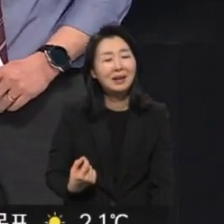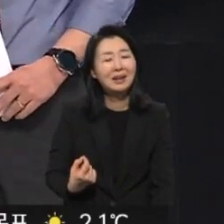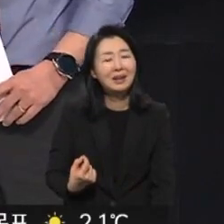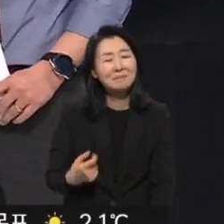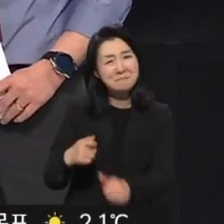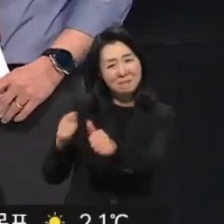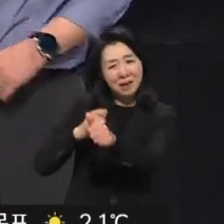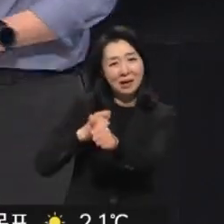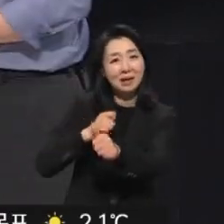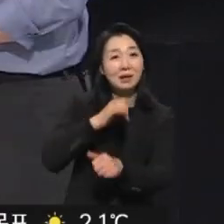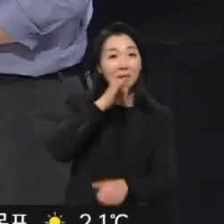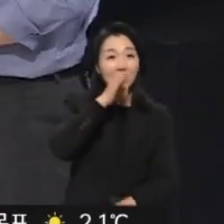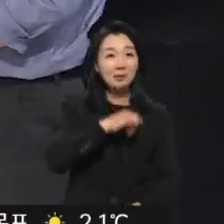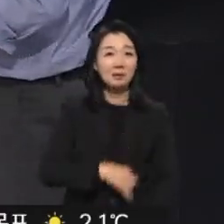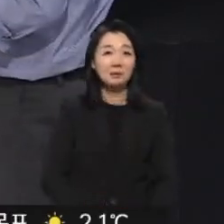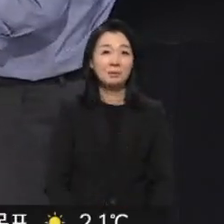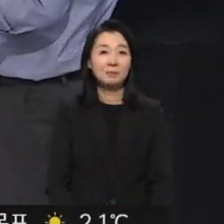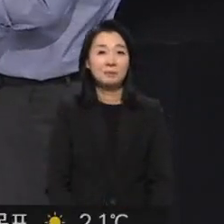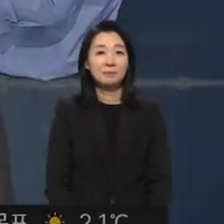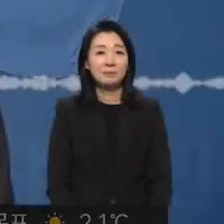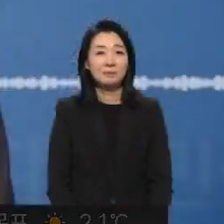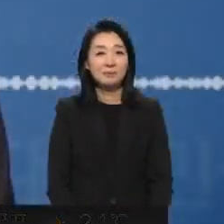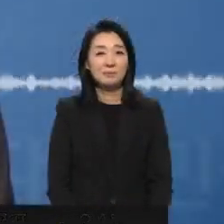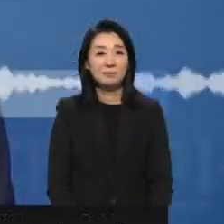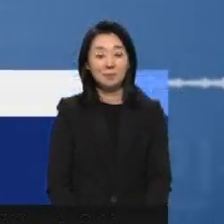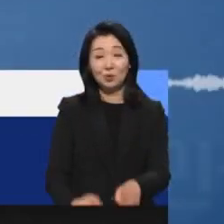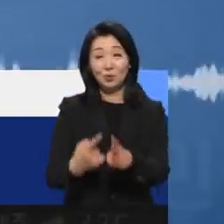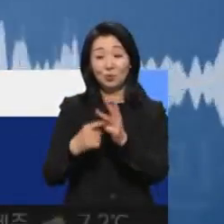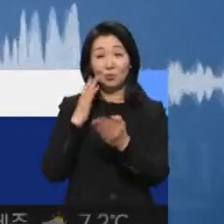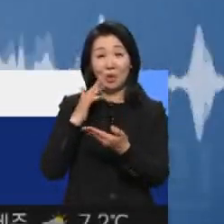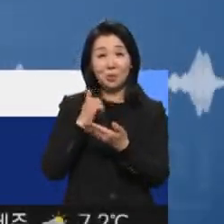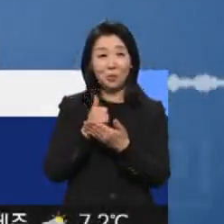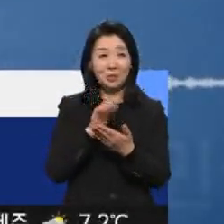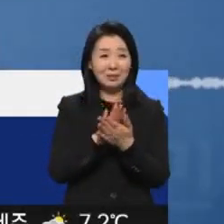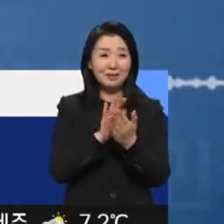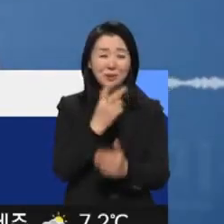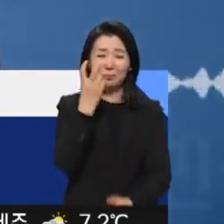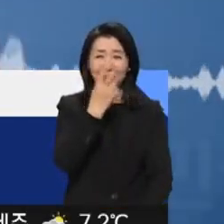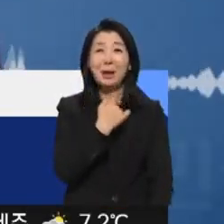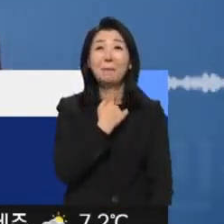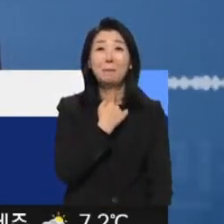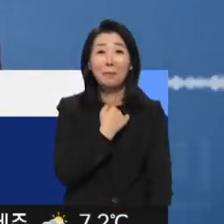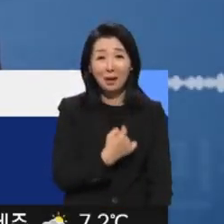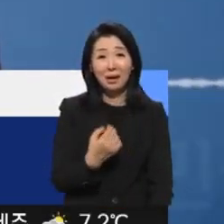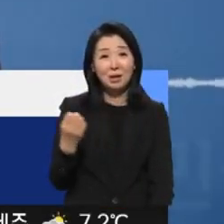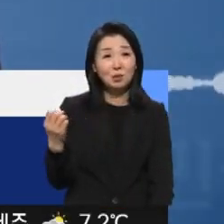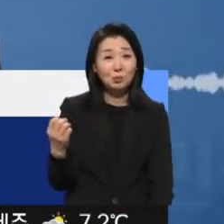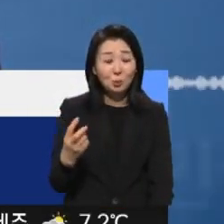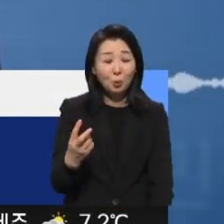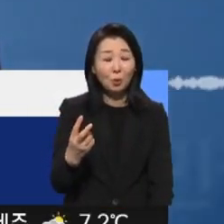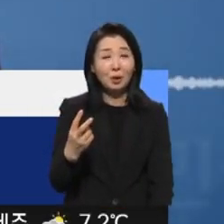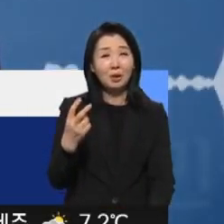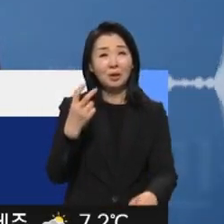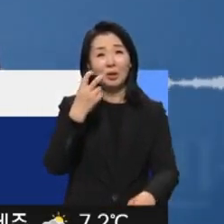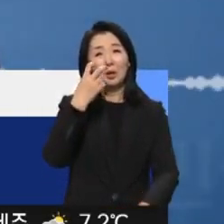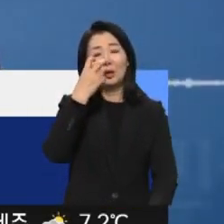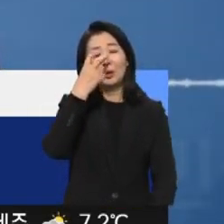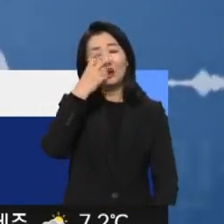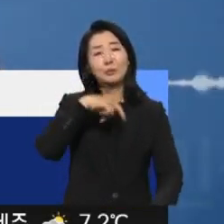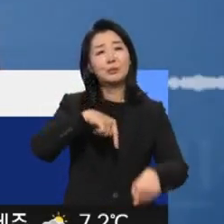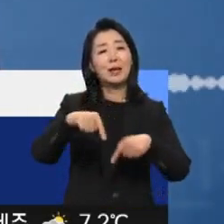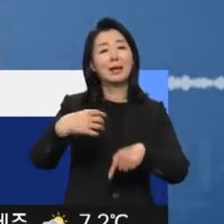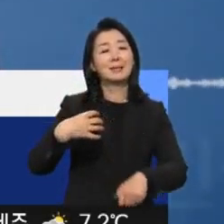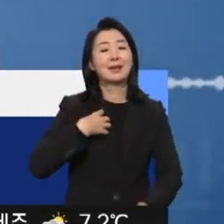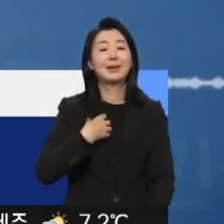목소리도 있었는데요. 윤석열 대통령이 직접 수사했거나 또는 수사 책임 라인에 있었던